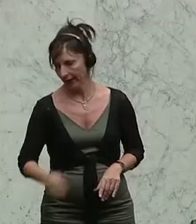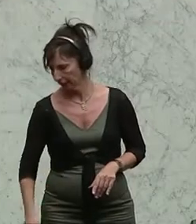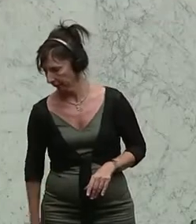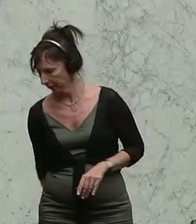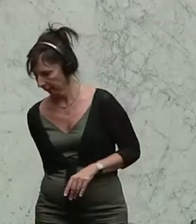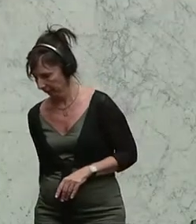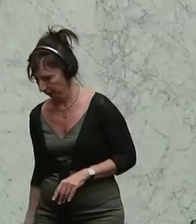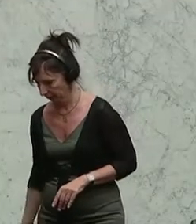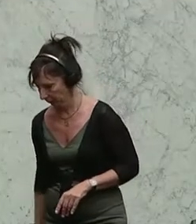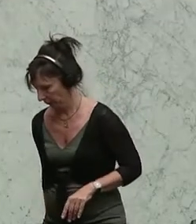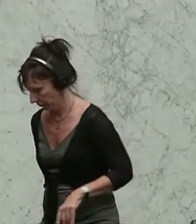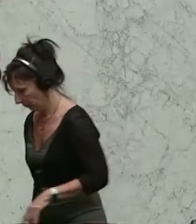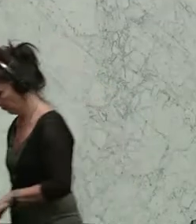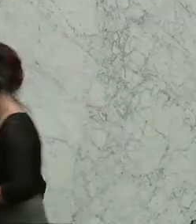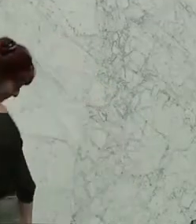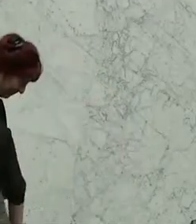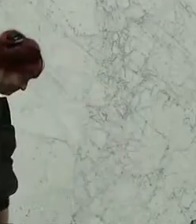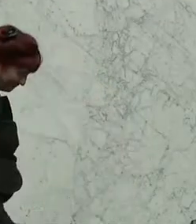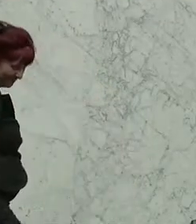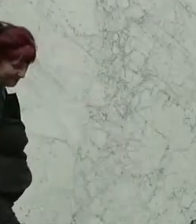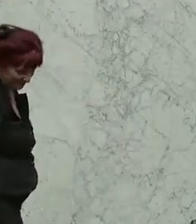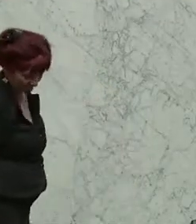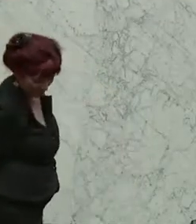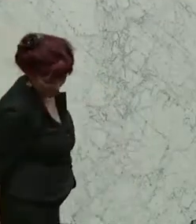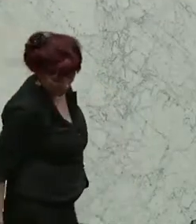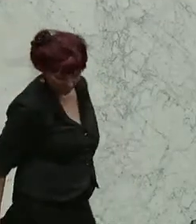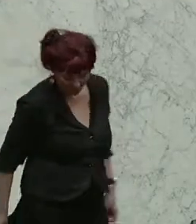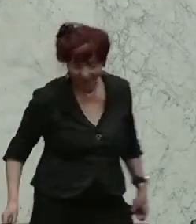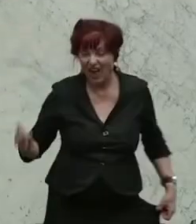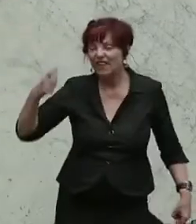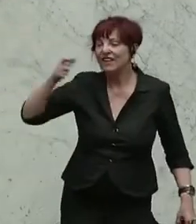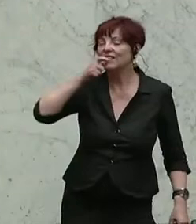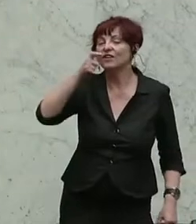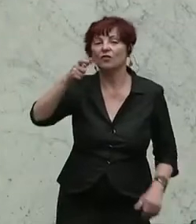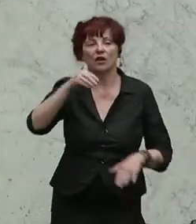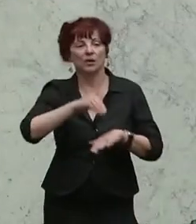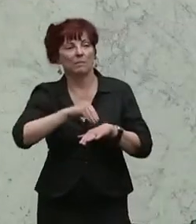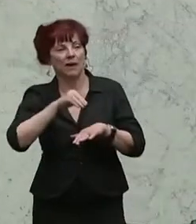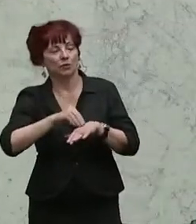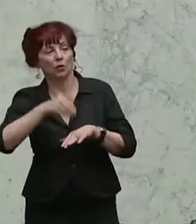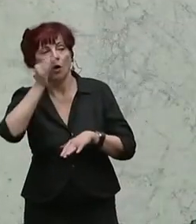Mindeststrafen für Angriffe und Drohungen gegen Exekutivbeamte fordert Philipp Schrangel von der FPÖ.